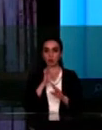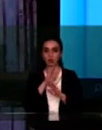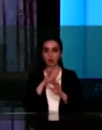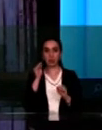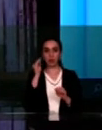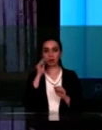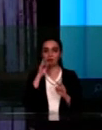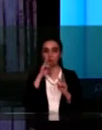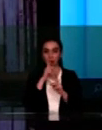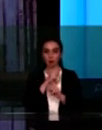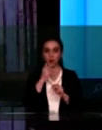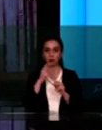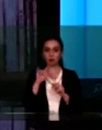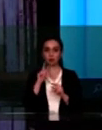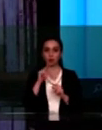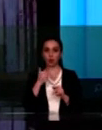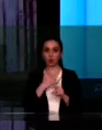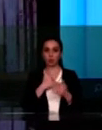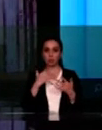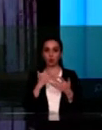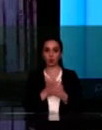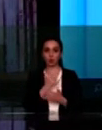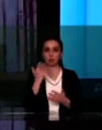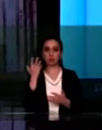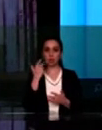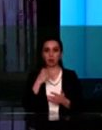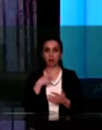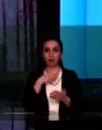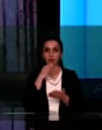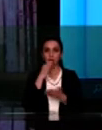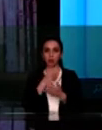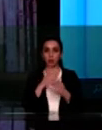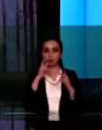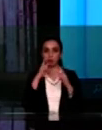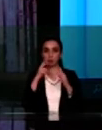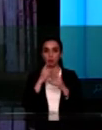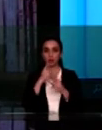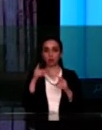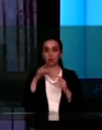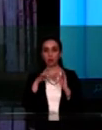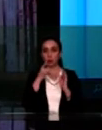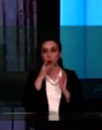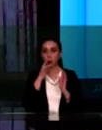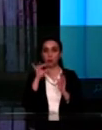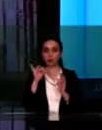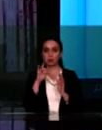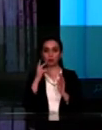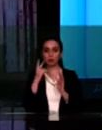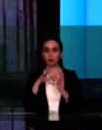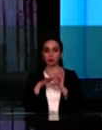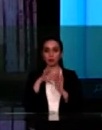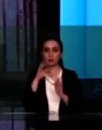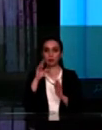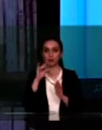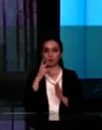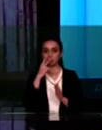чтобы посмотреть, что у нас получается, когда мы отвечаем неправильно. Выберем любой из других вариантов. Проверить.